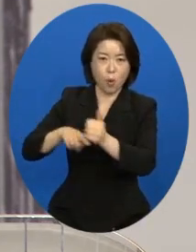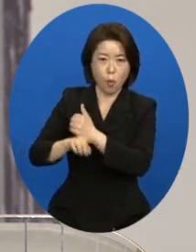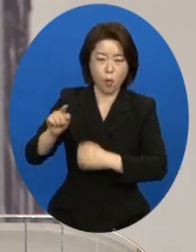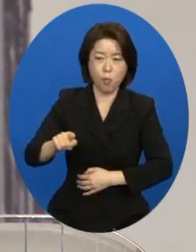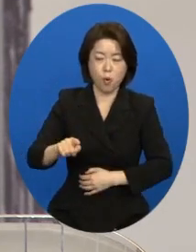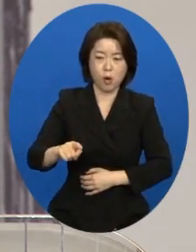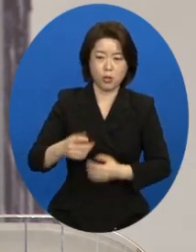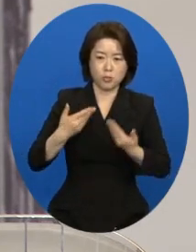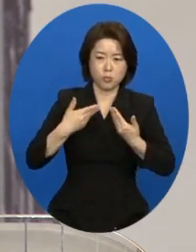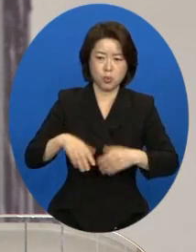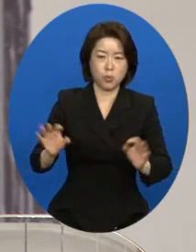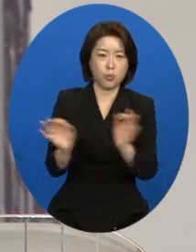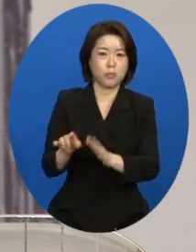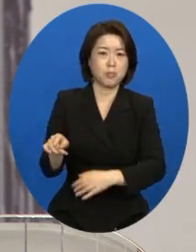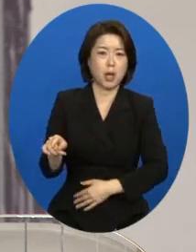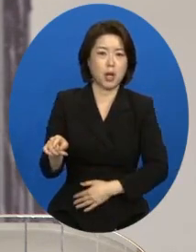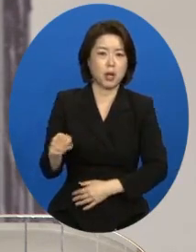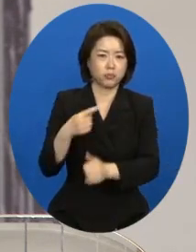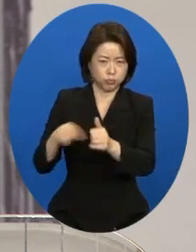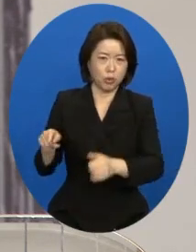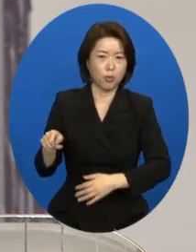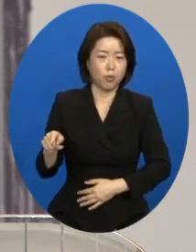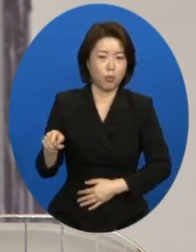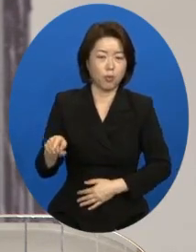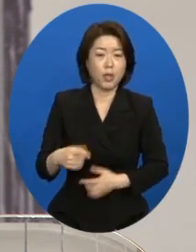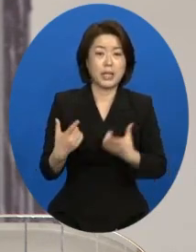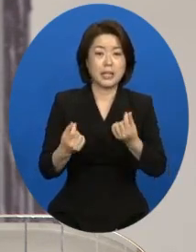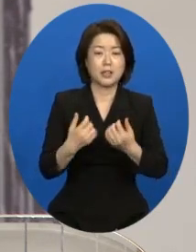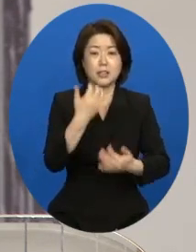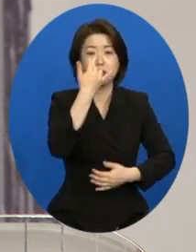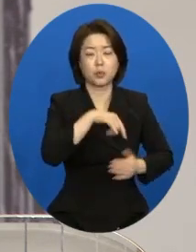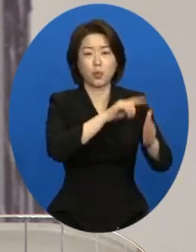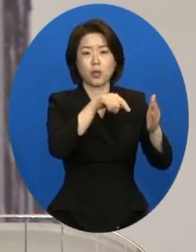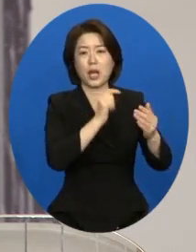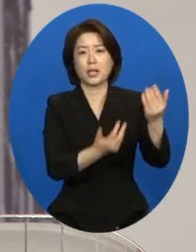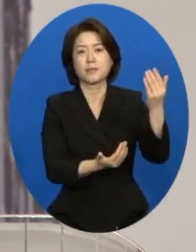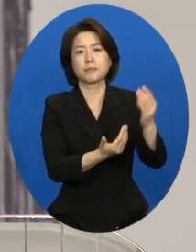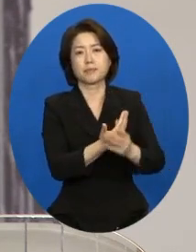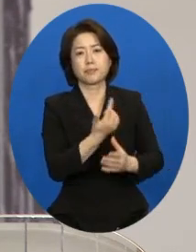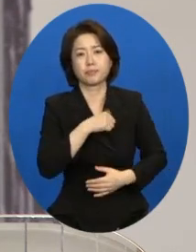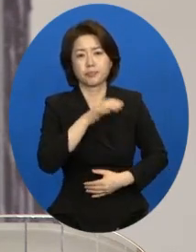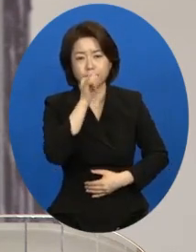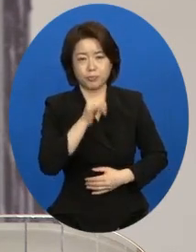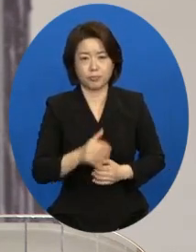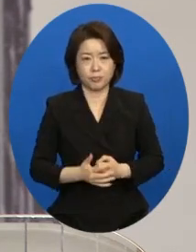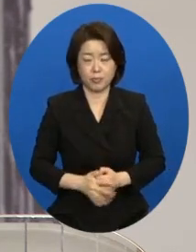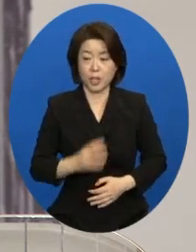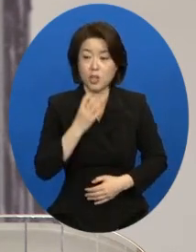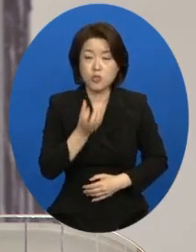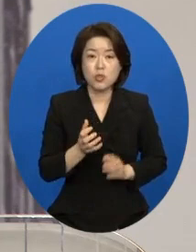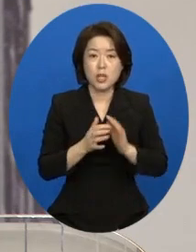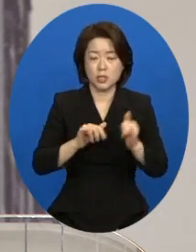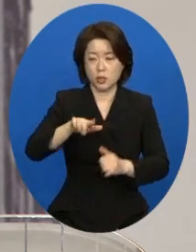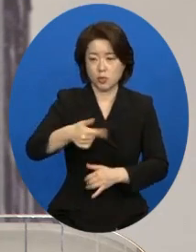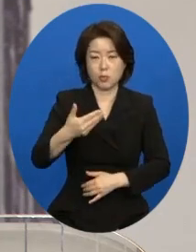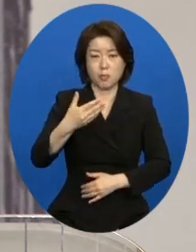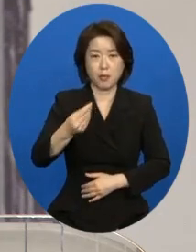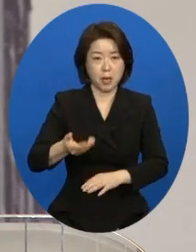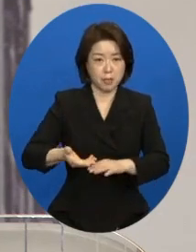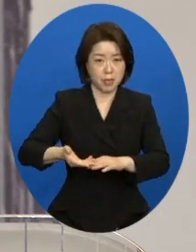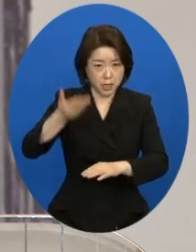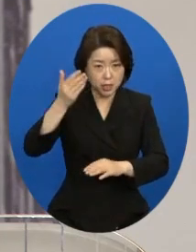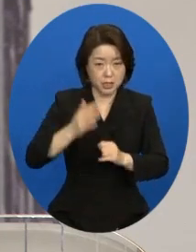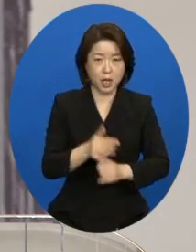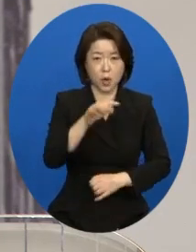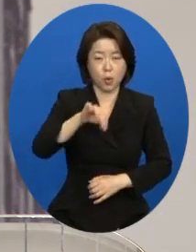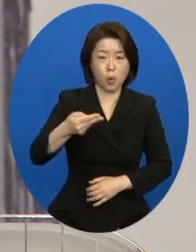조용히 없어지는 거야. 이런 일들이 독일에 있었다는 것입니다. 유대인들은 600만 명 이상